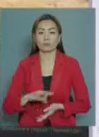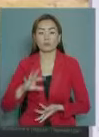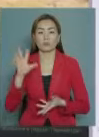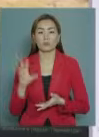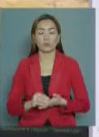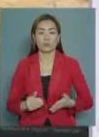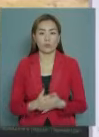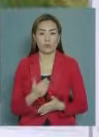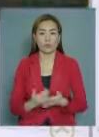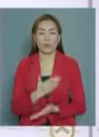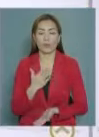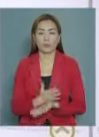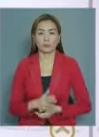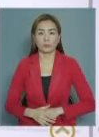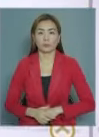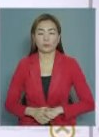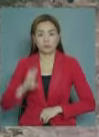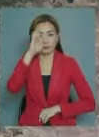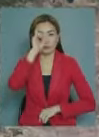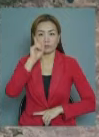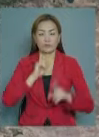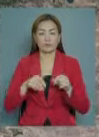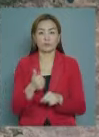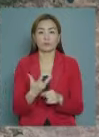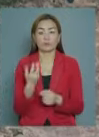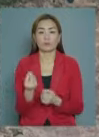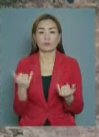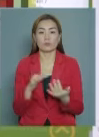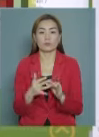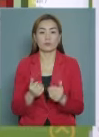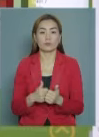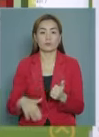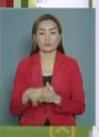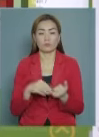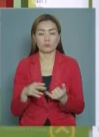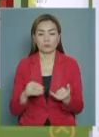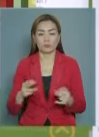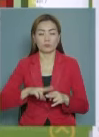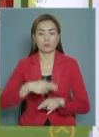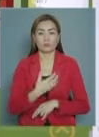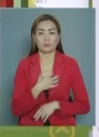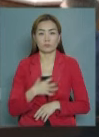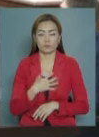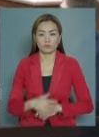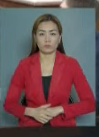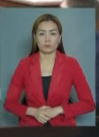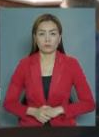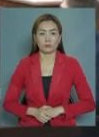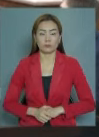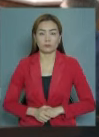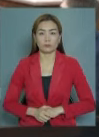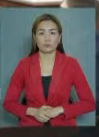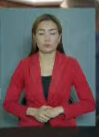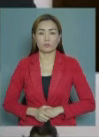барлық ақпарат орналастырылған. Үкімет басшысы жиында әсіресе ауыл маңындағы жерлерді қайтару маңызды деді.